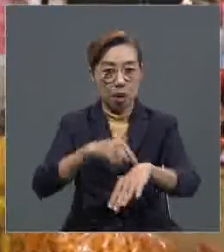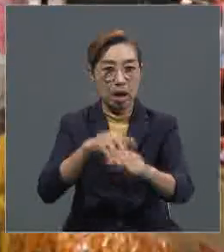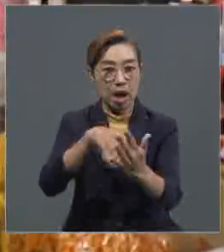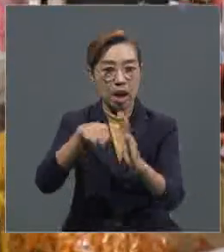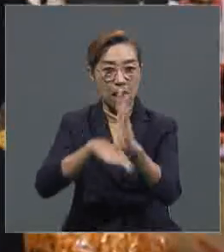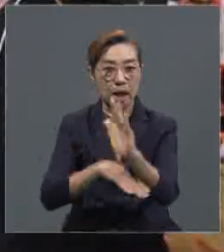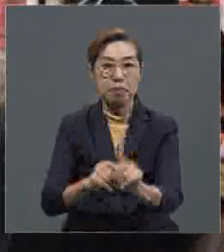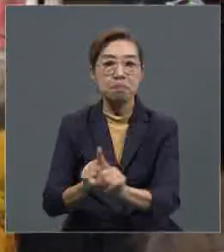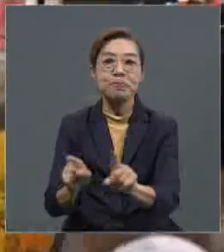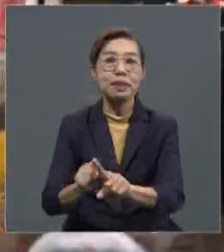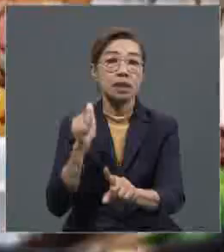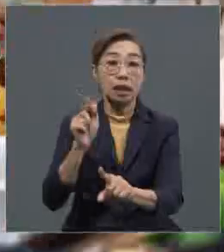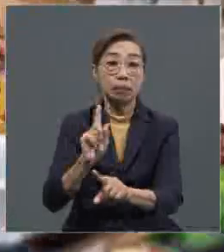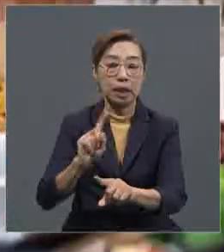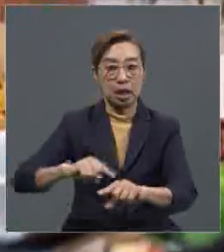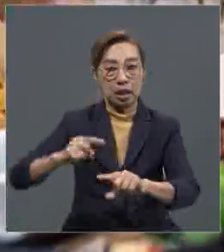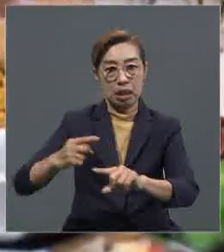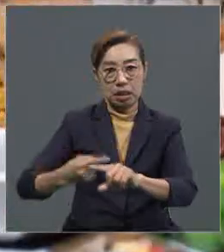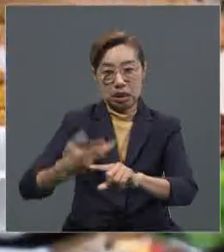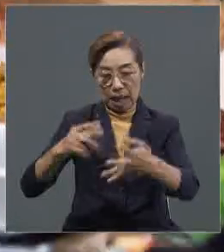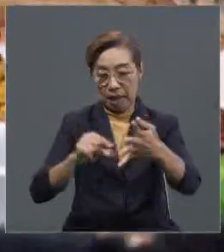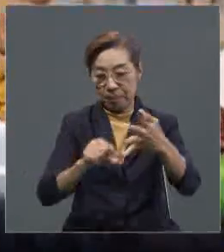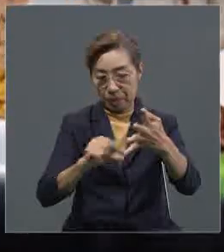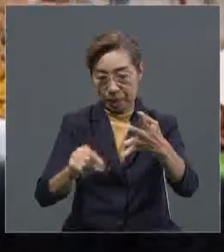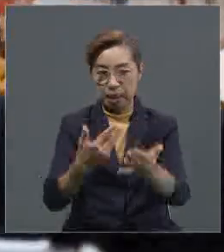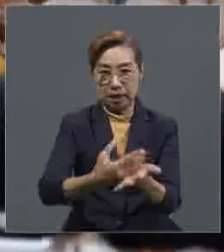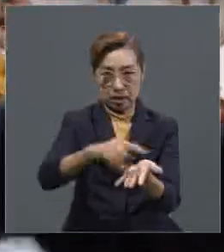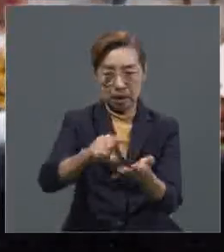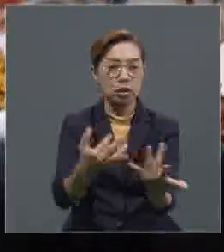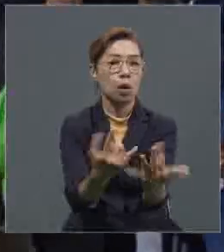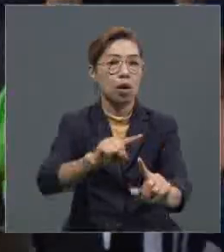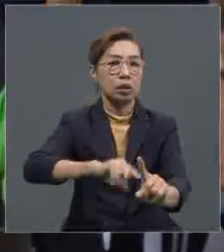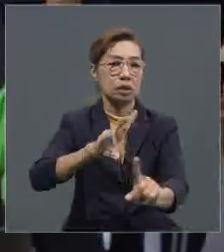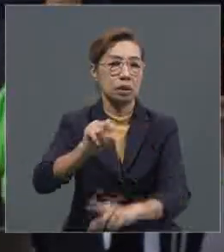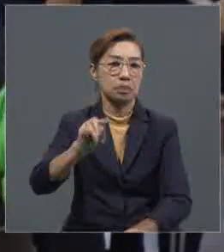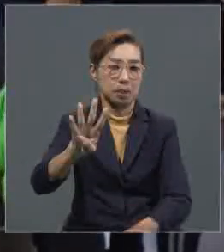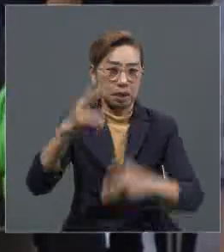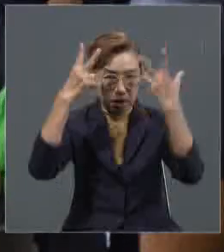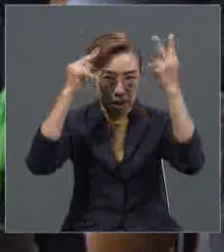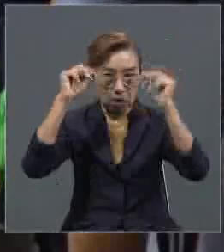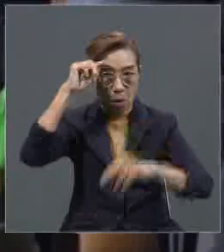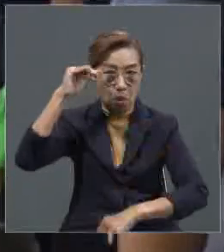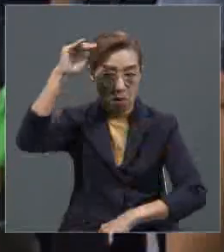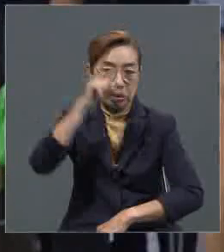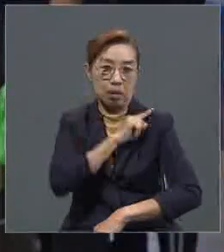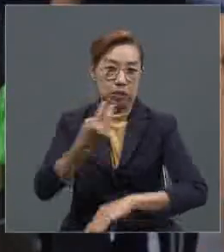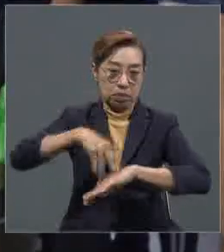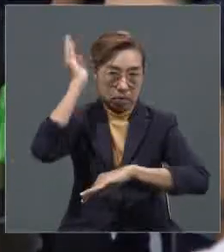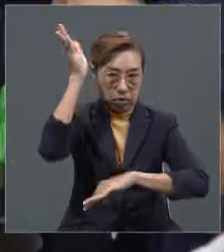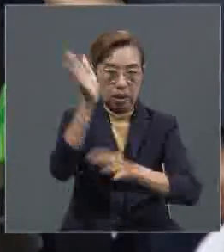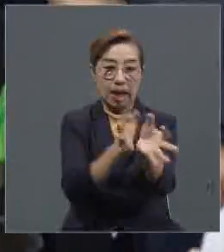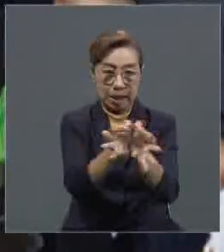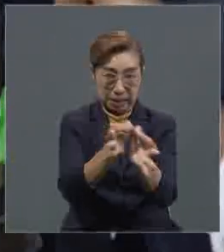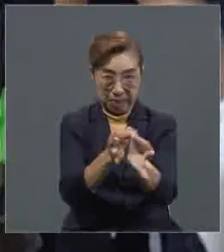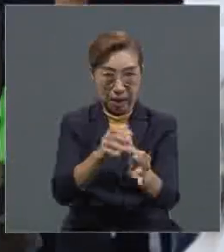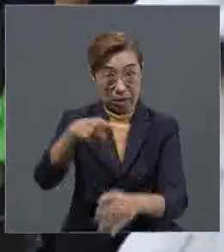ดยความชัดเจนทั้งหมดนายกรัฐมนตรีจะแถลงอย่างเป็นทางการในวันที่24กรกฎาคมนี้หรือพุธหน้าเนี่ยนะครับและก็จะนำเสนอ